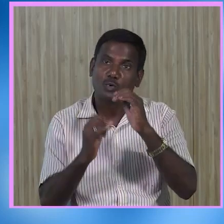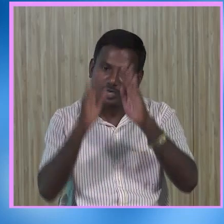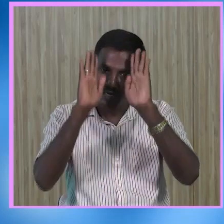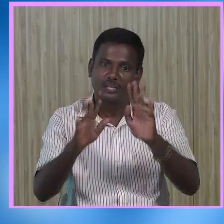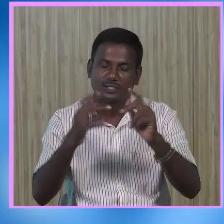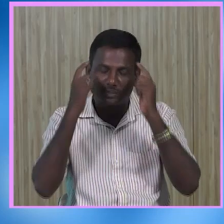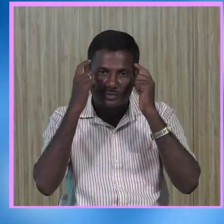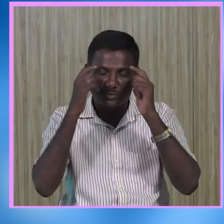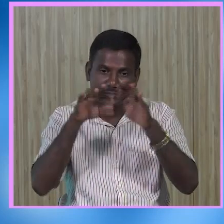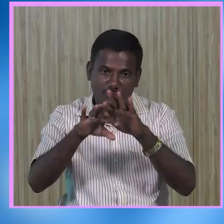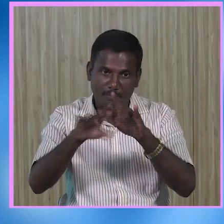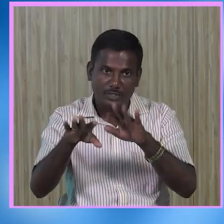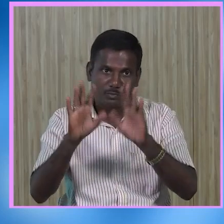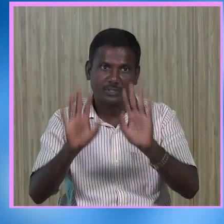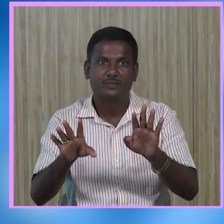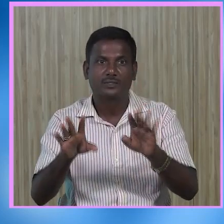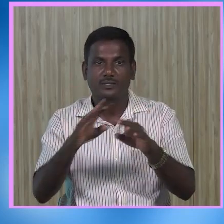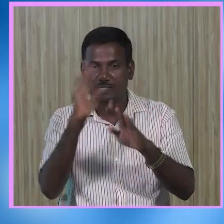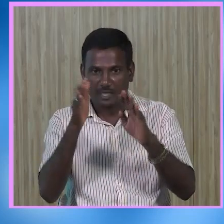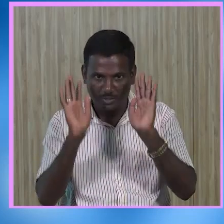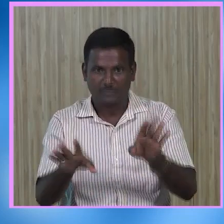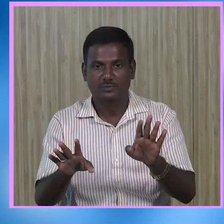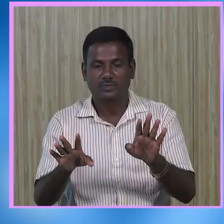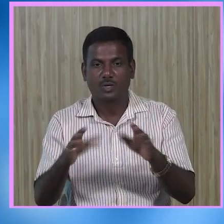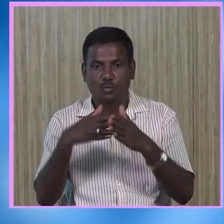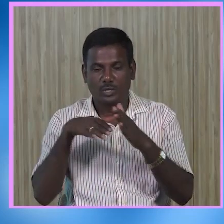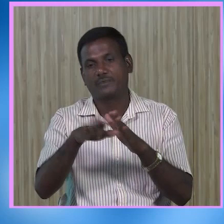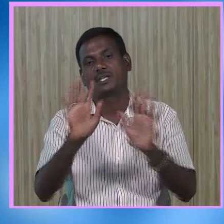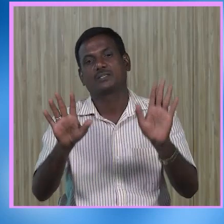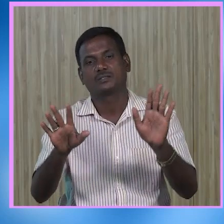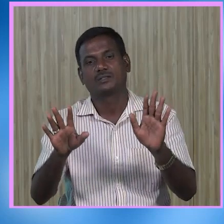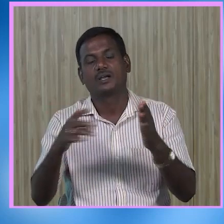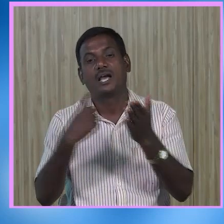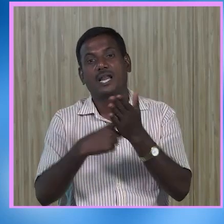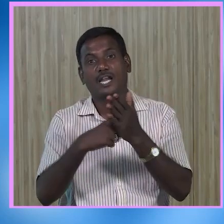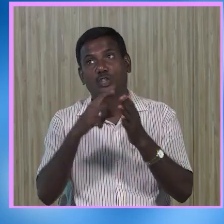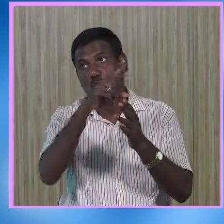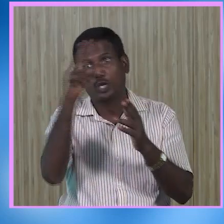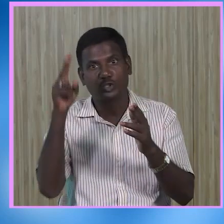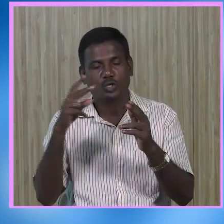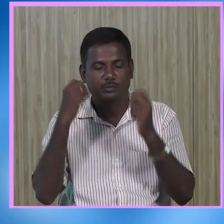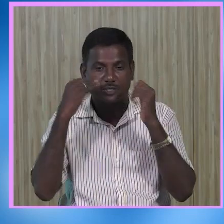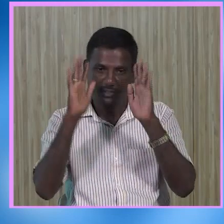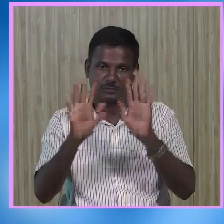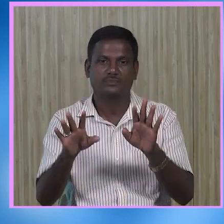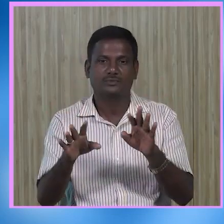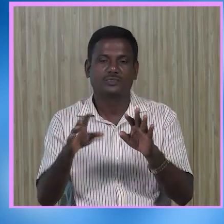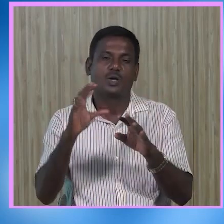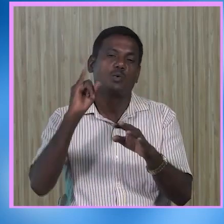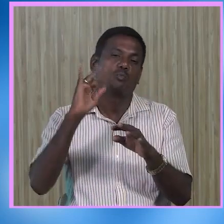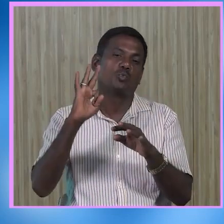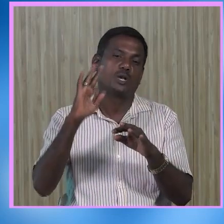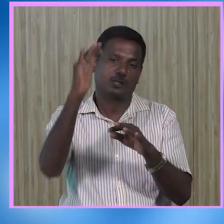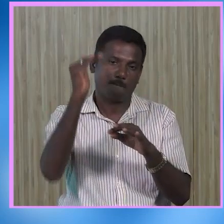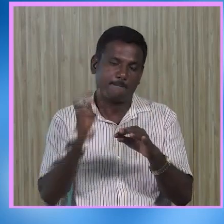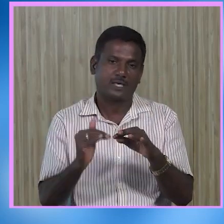நிலைநிறுத்தப்பட வேண்டும் என்பதை செயல்படுத்தக்கூடிய உணர்விகள், ரேடார் தொலைத்தொடர்பு சாதனங்கள்லாம் இந்த பகுதியில் இருக்கும். மூன்றாவது